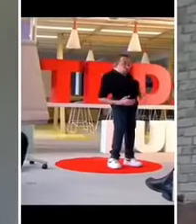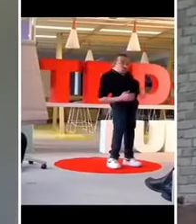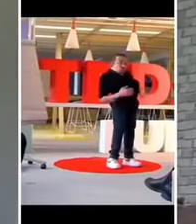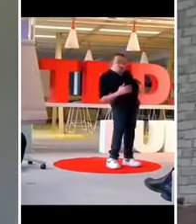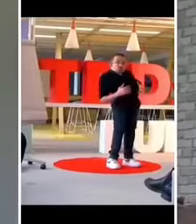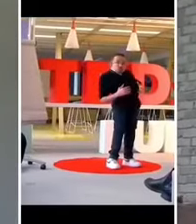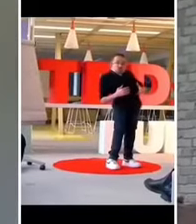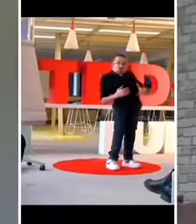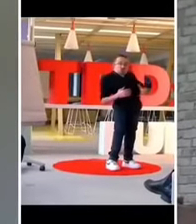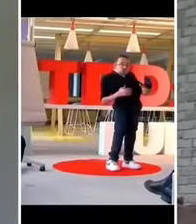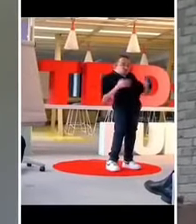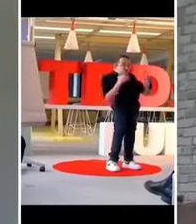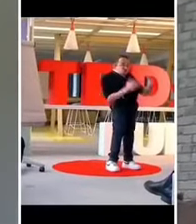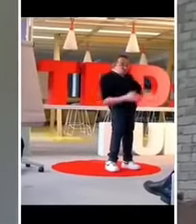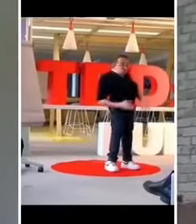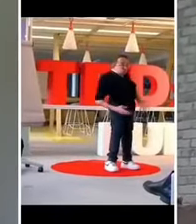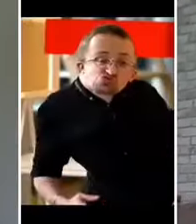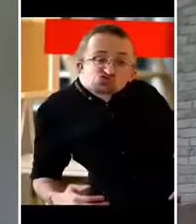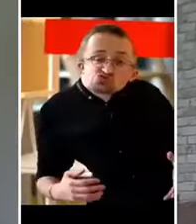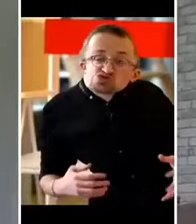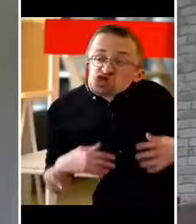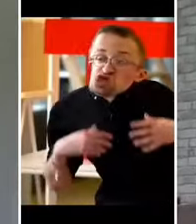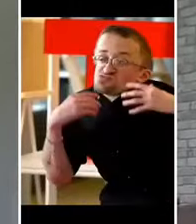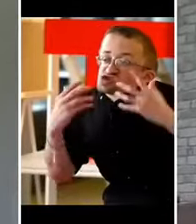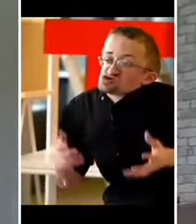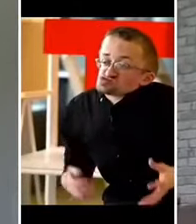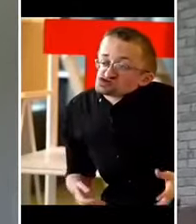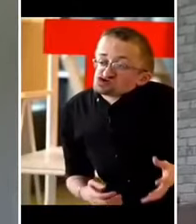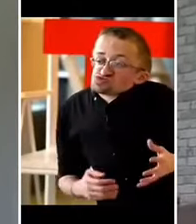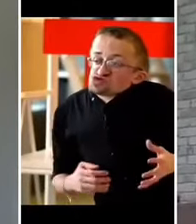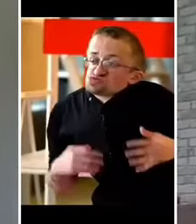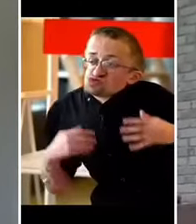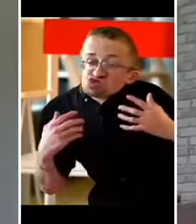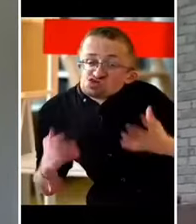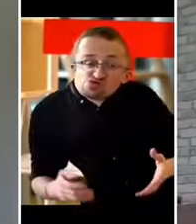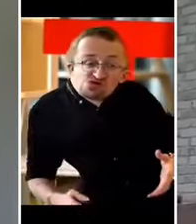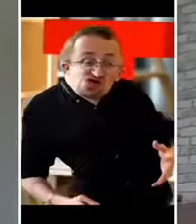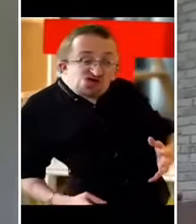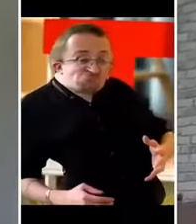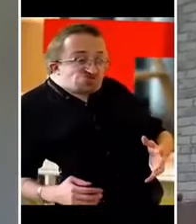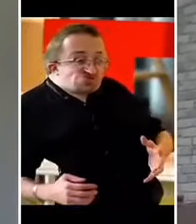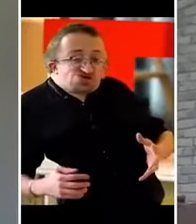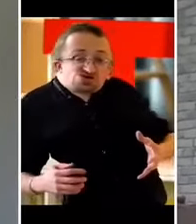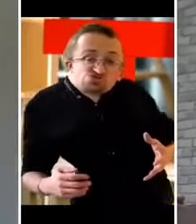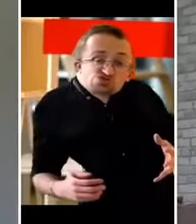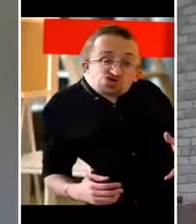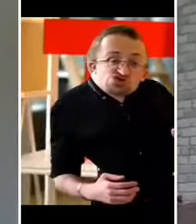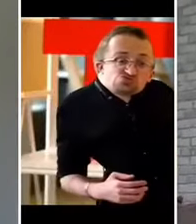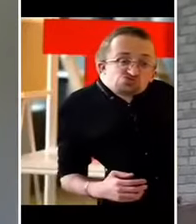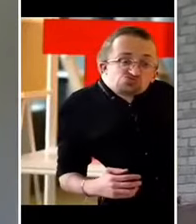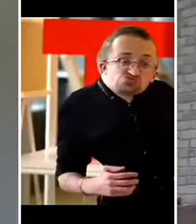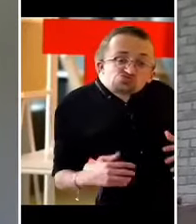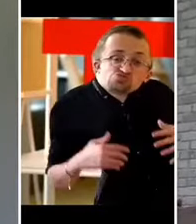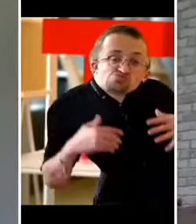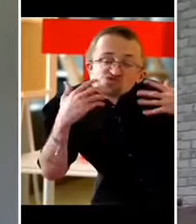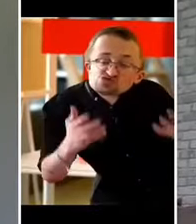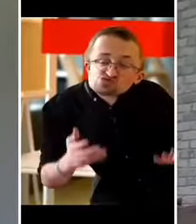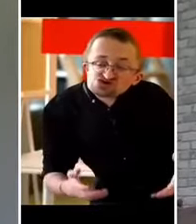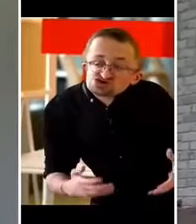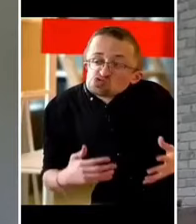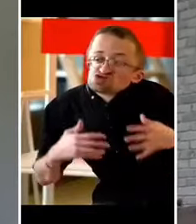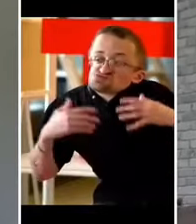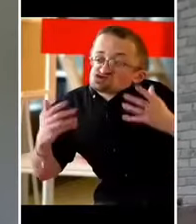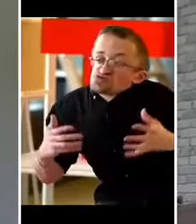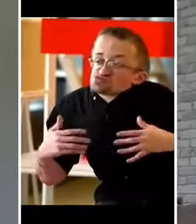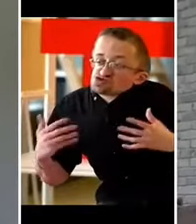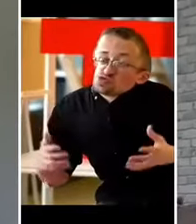gens qui m'entourent, fier d'avoir fait ce choix d'avancer coûte que coûte, malgré mes soucis de santé et familiaux, fier de ne pas avoir